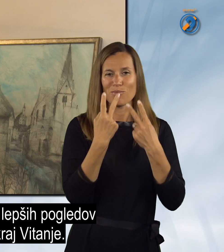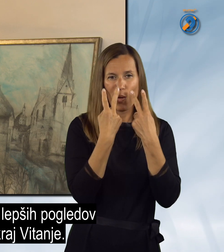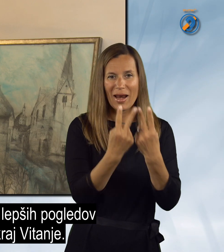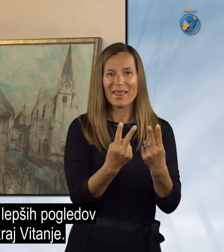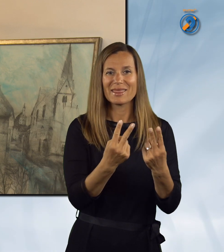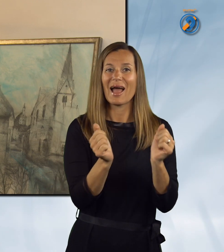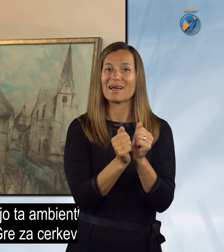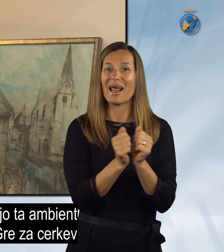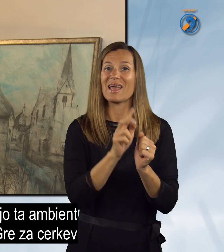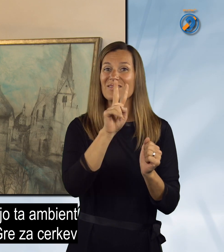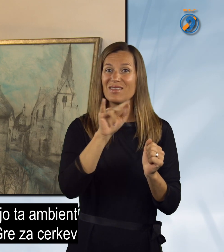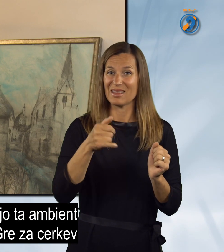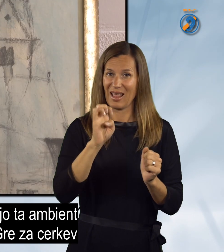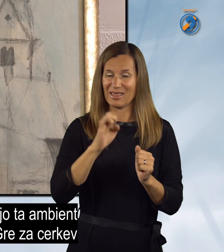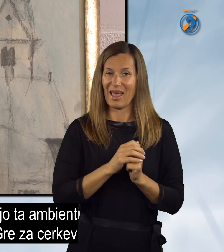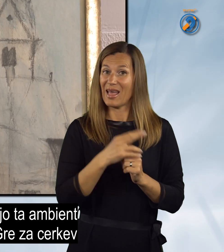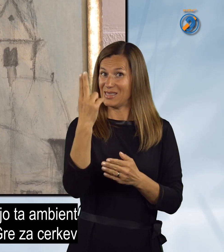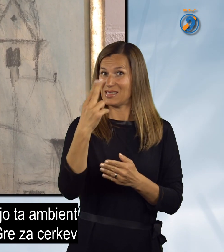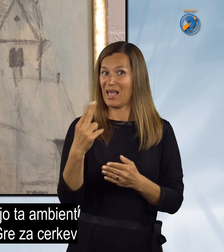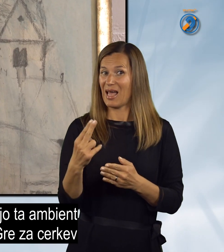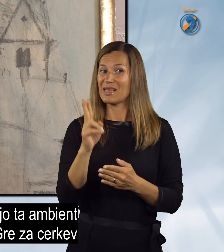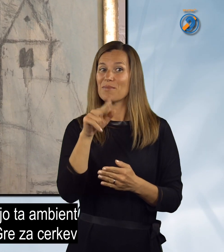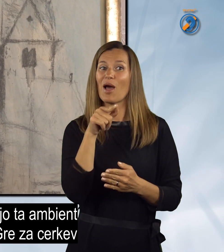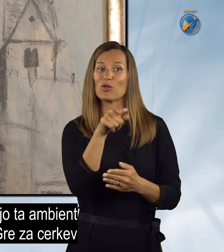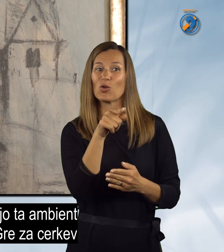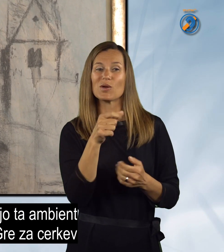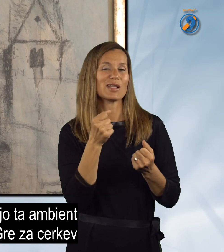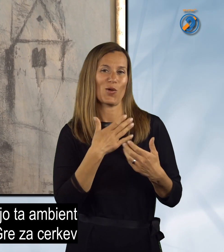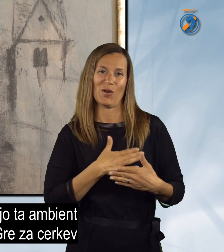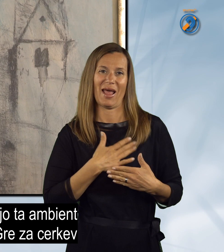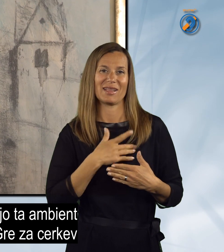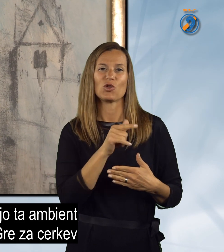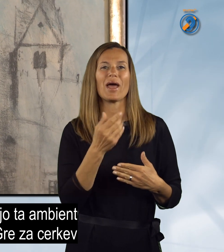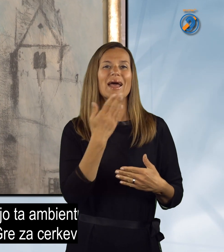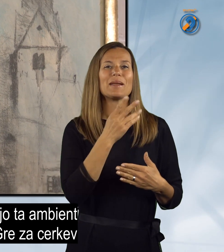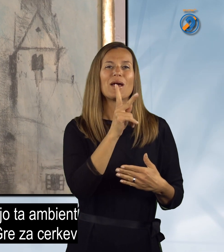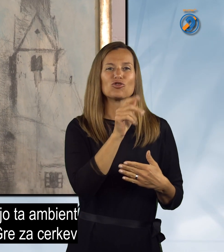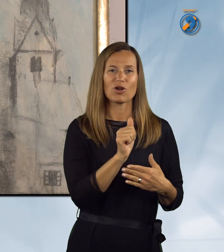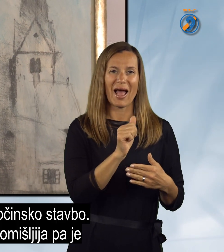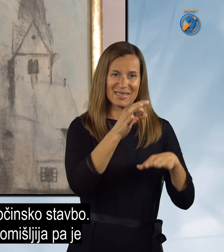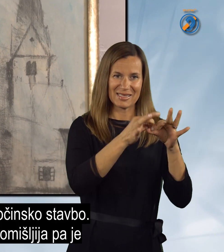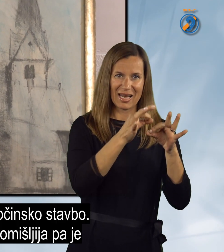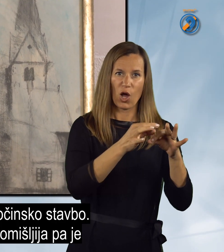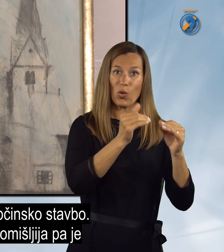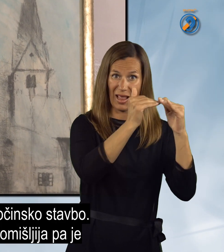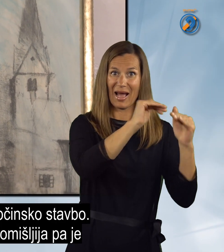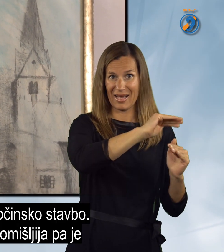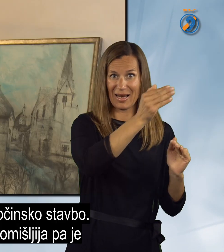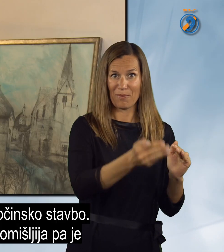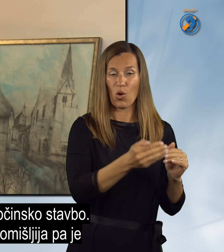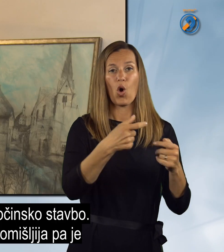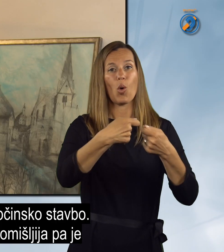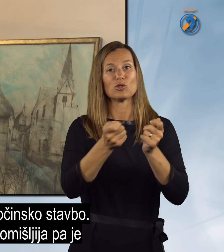kraj Vitanje. Slikarji imajo ta ambient zelo radi. Gre za Hriberško cerkev na hribu,